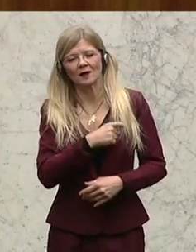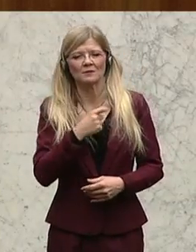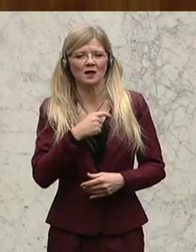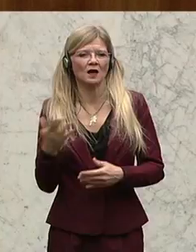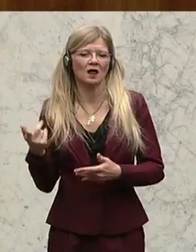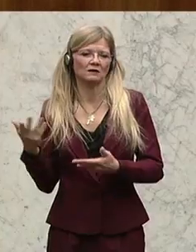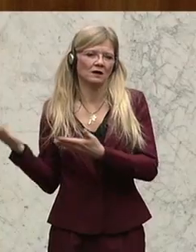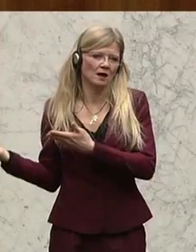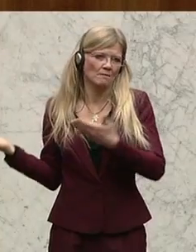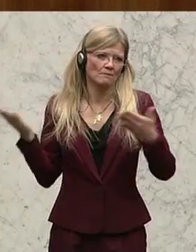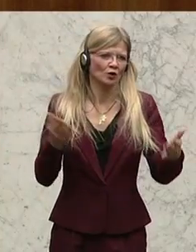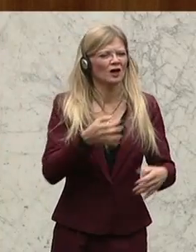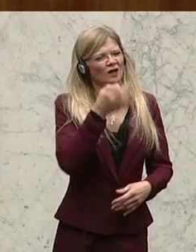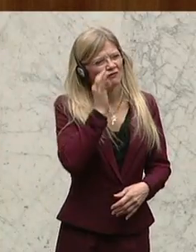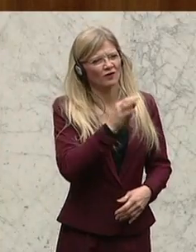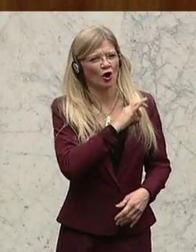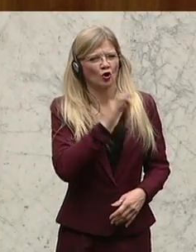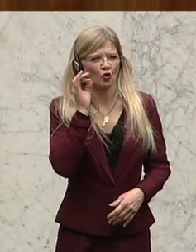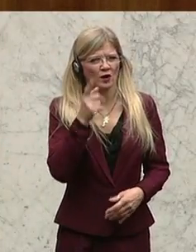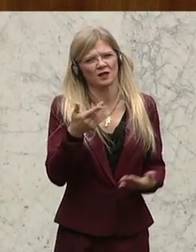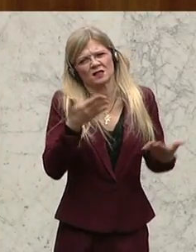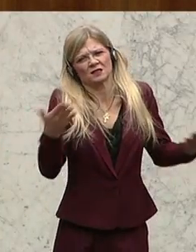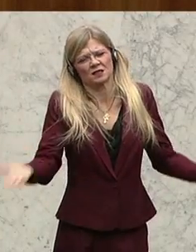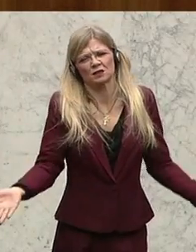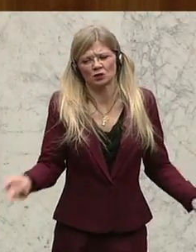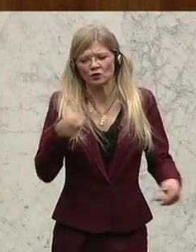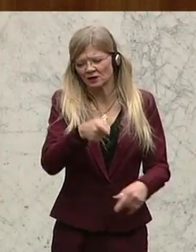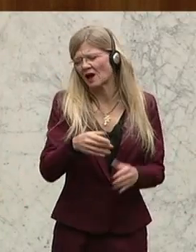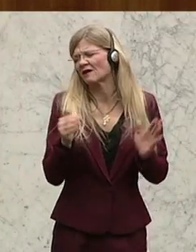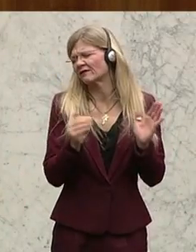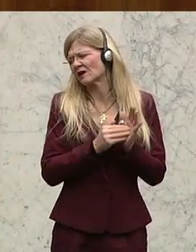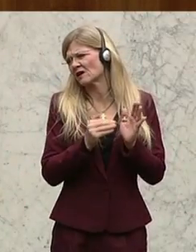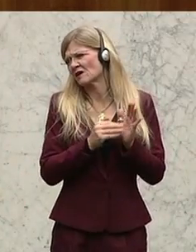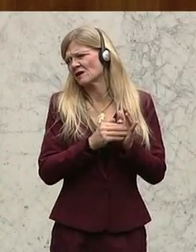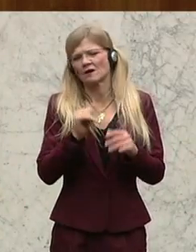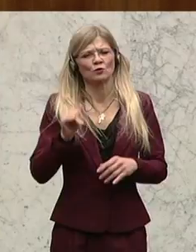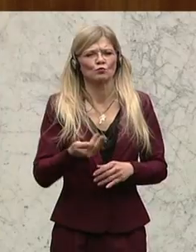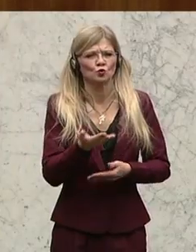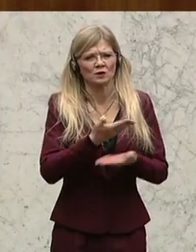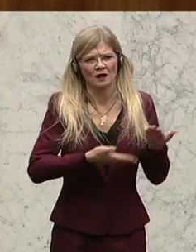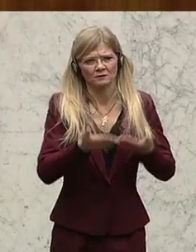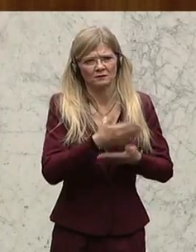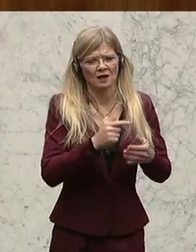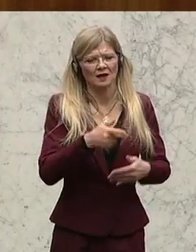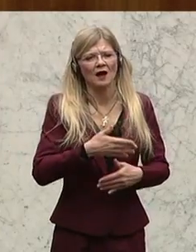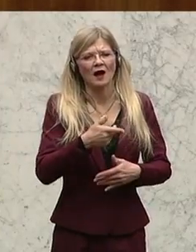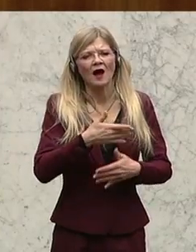es ist so. Und hier ist dringend Handlungsbedarf, was die Ausländerkriminalität betrifft.